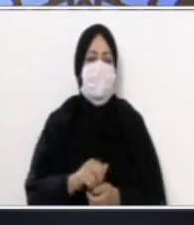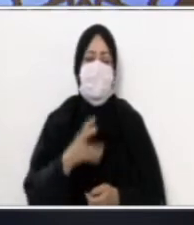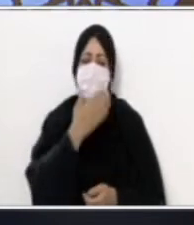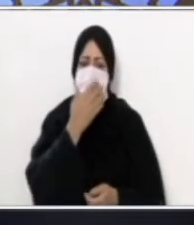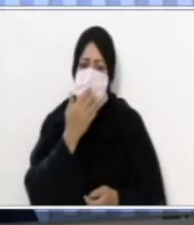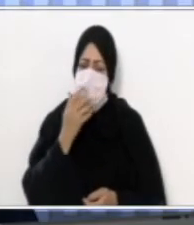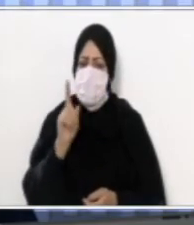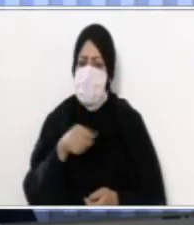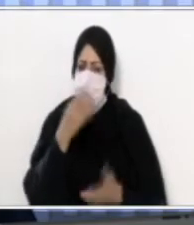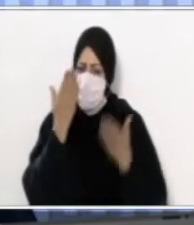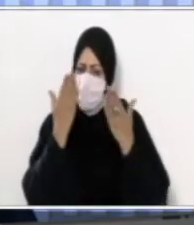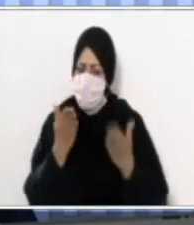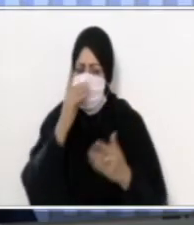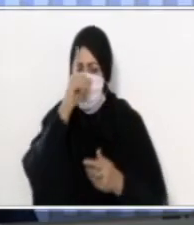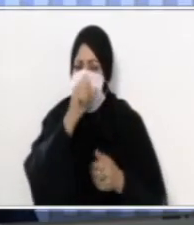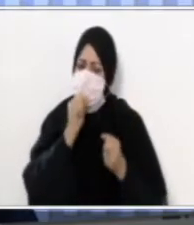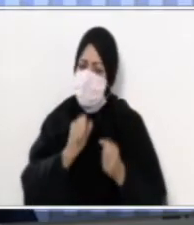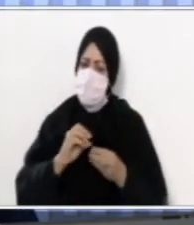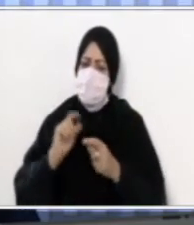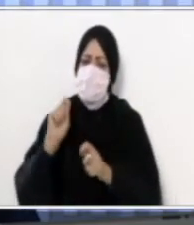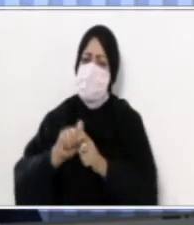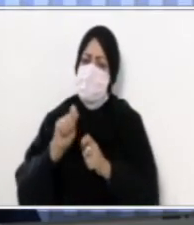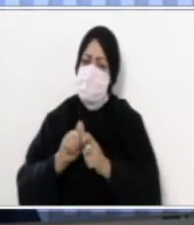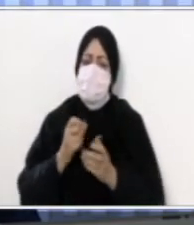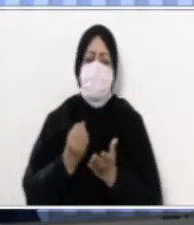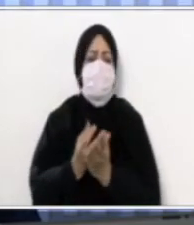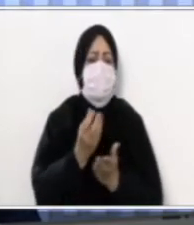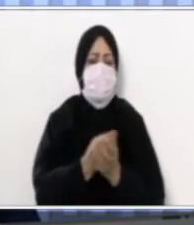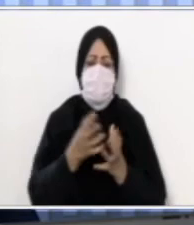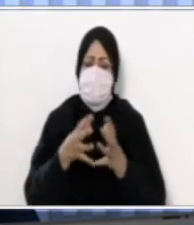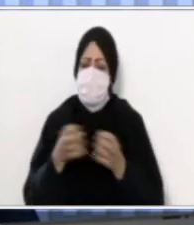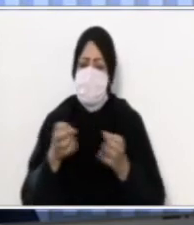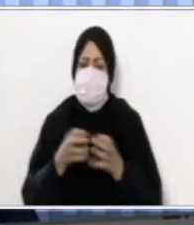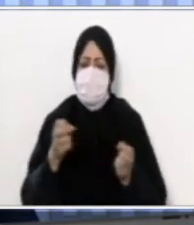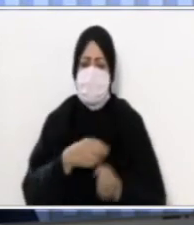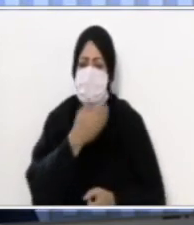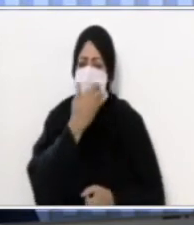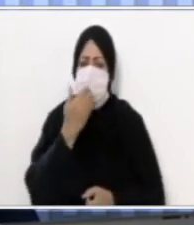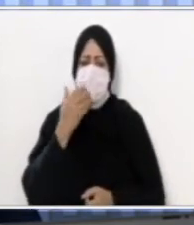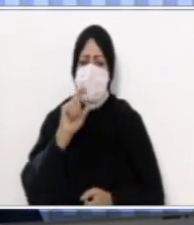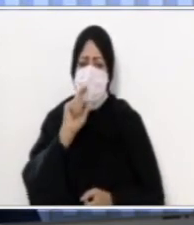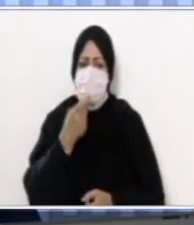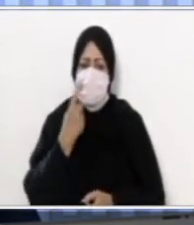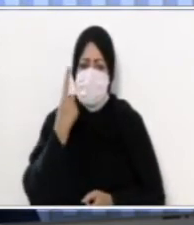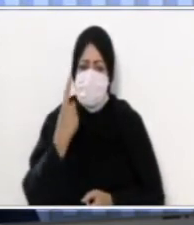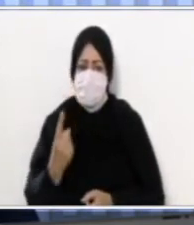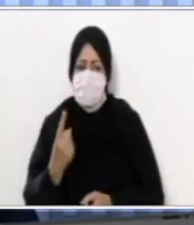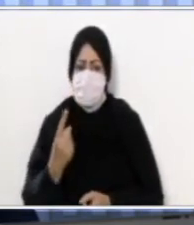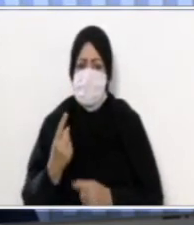يقضيه صيام الدهر كله وإن صامه، يعني هو بيصيم كفارة لكنها لا يعني لا تفيد